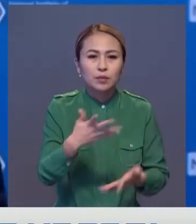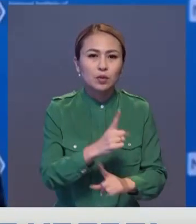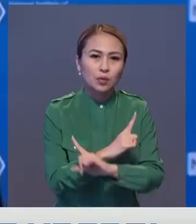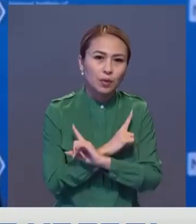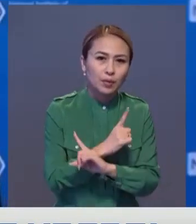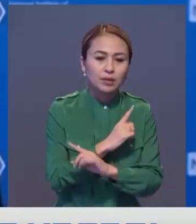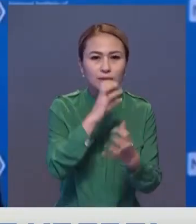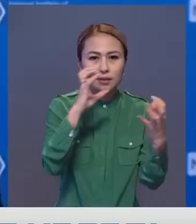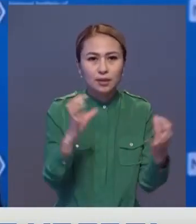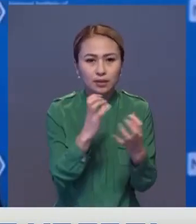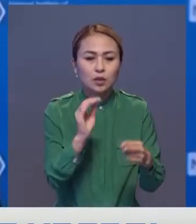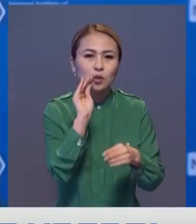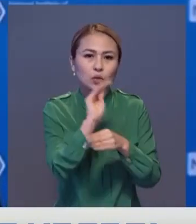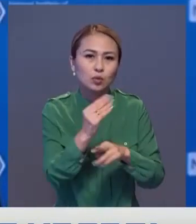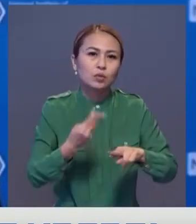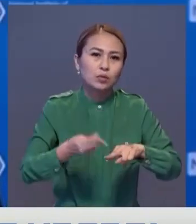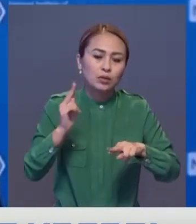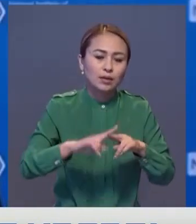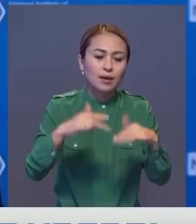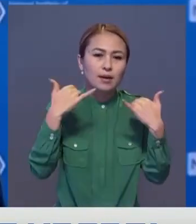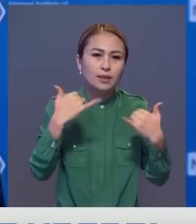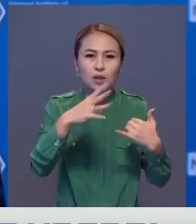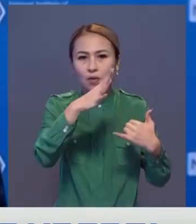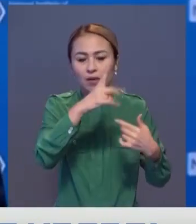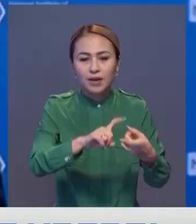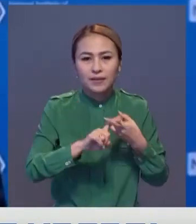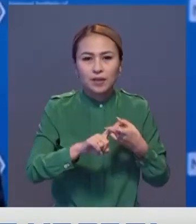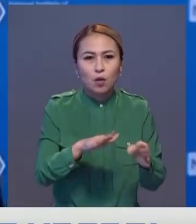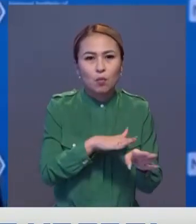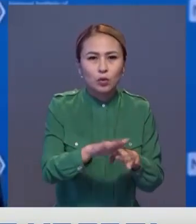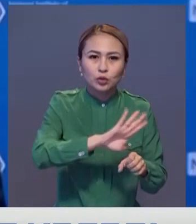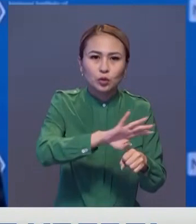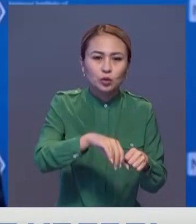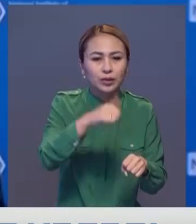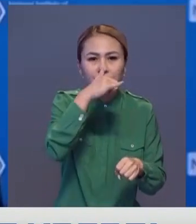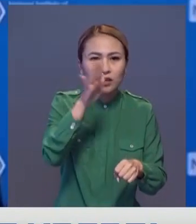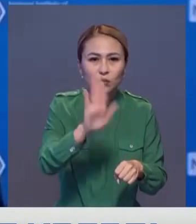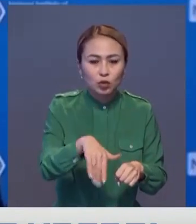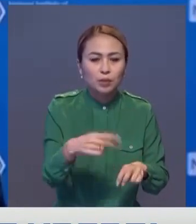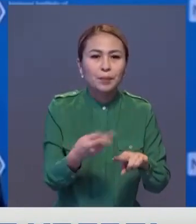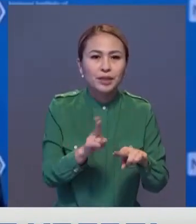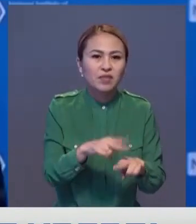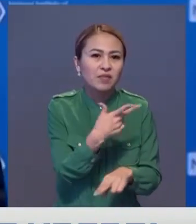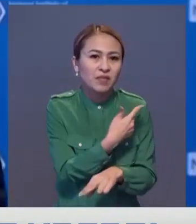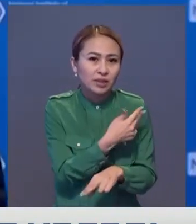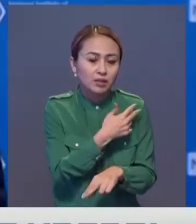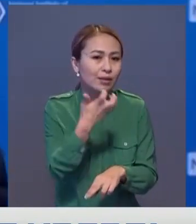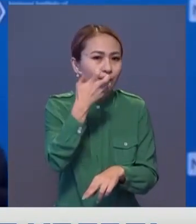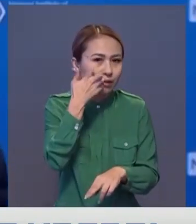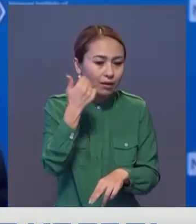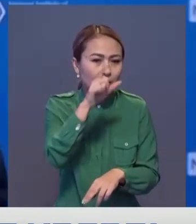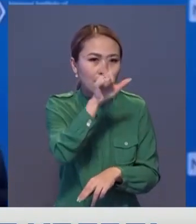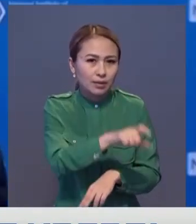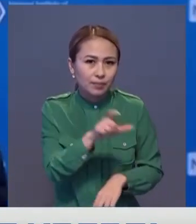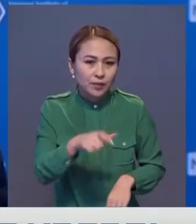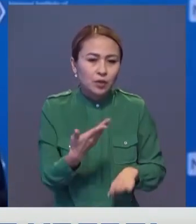болудан сақтар еді. Сондықтан да, қазіргі уақытта вирусты толықтай жою мүмкін емес. Бірақ вакцинаны егу арқылы